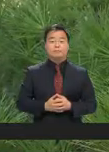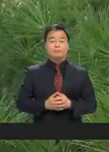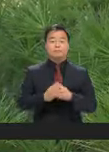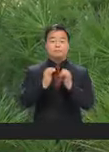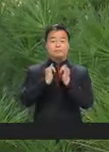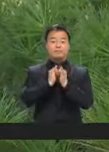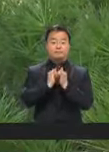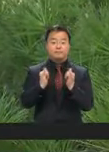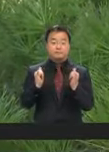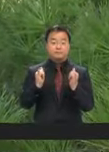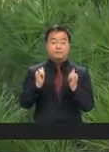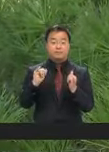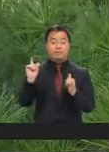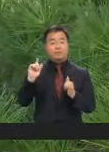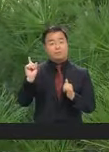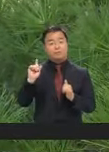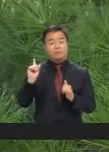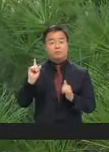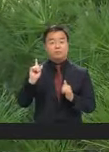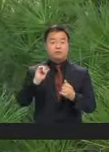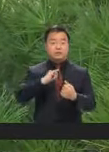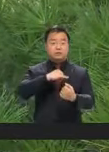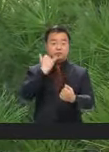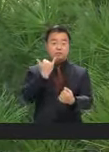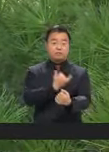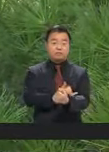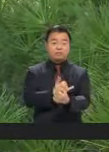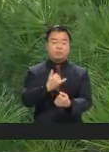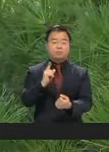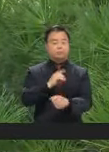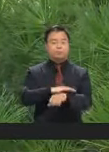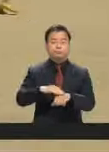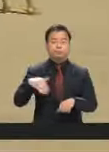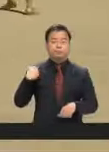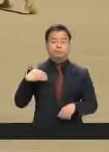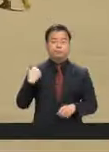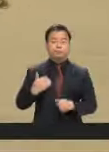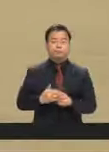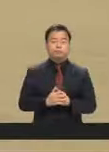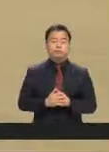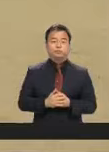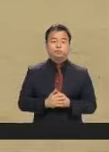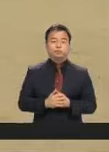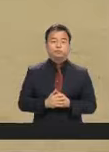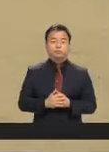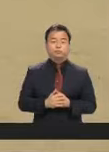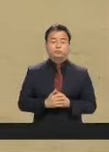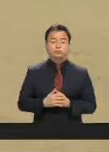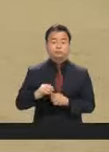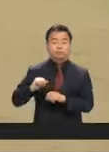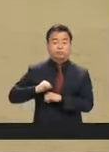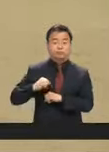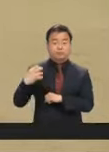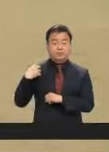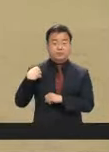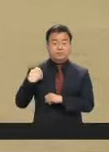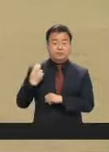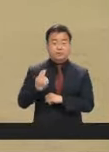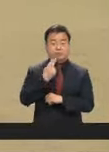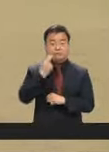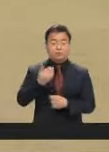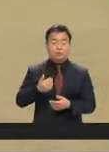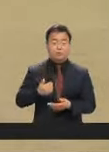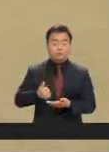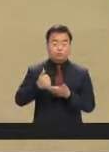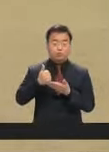인간은 무슨 권리가, 인권? 잘 모르겠어요. 교육의 의무, 국방의 의무, 생명 존중의